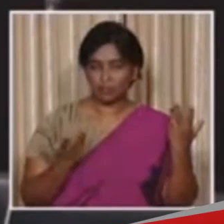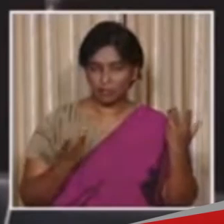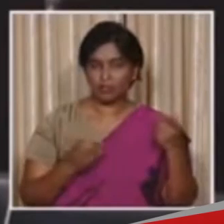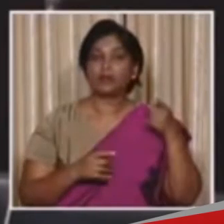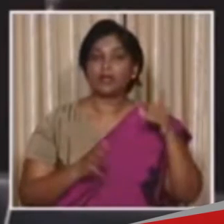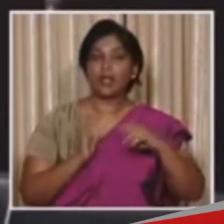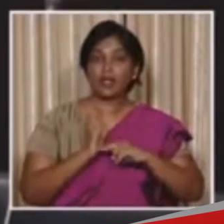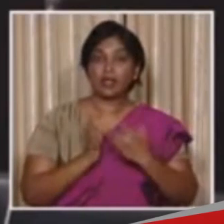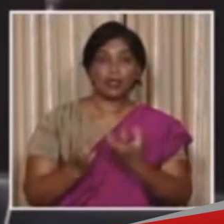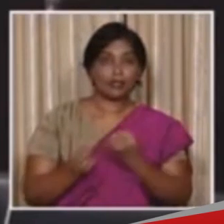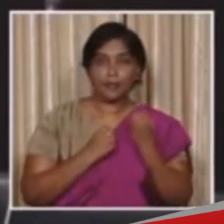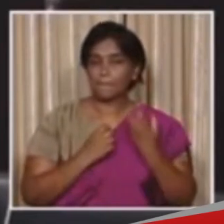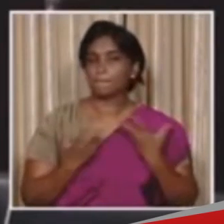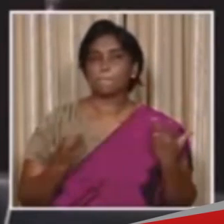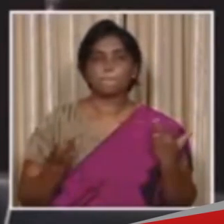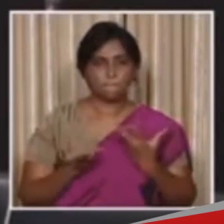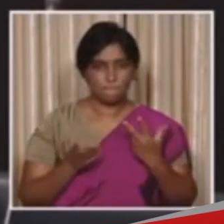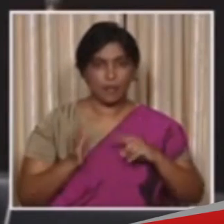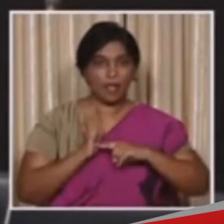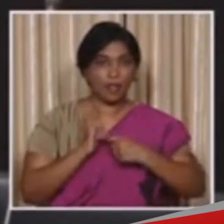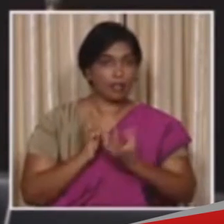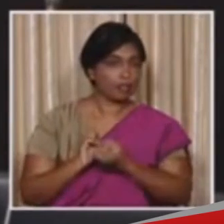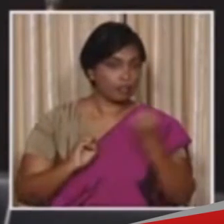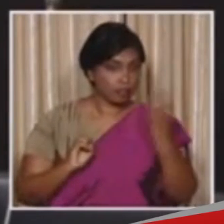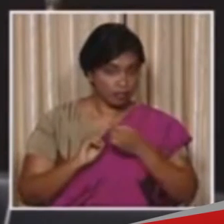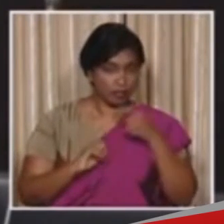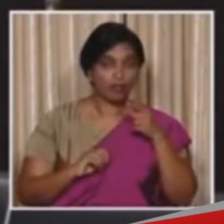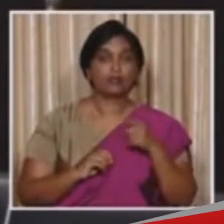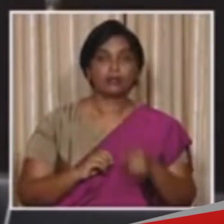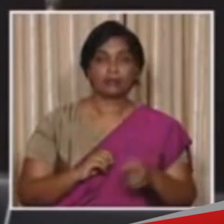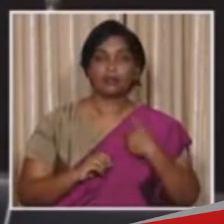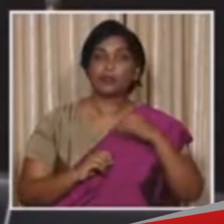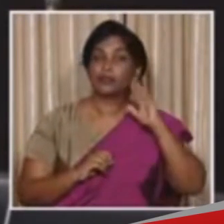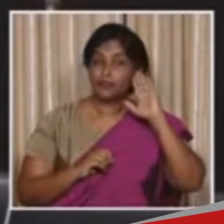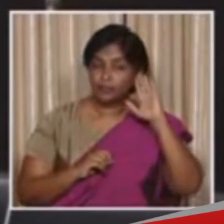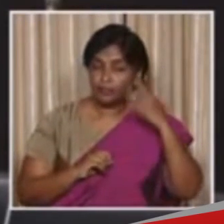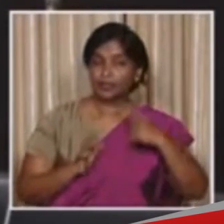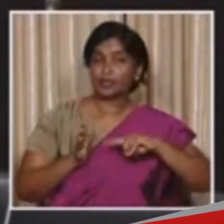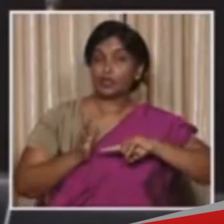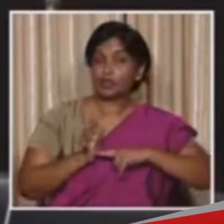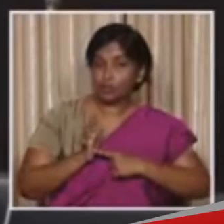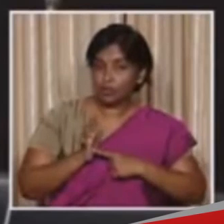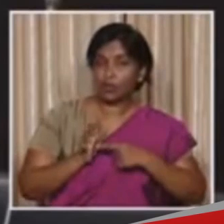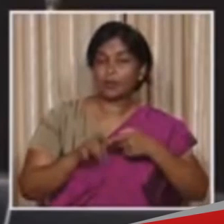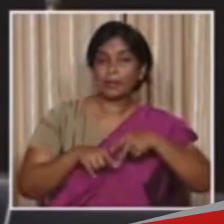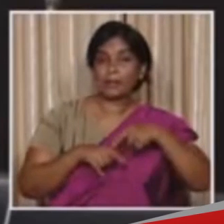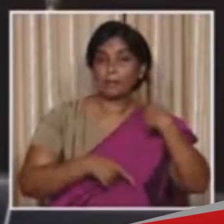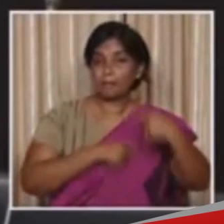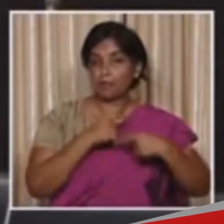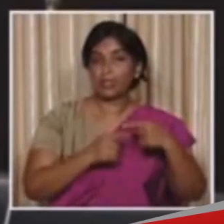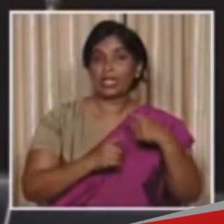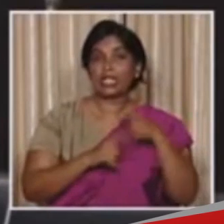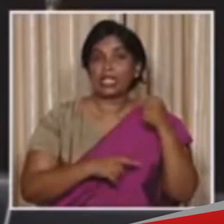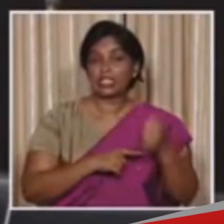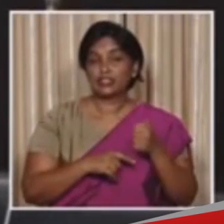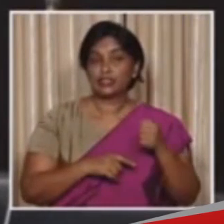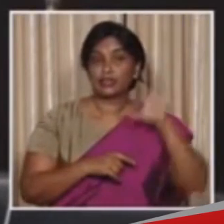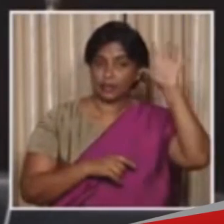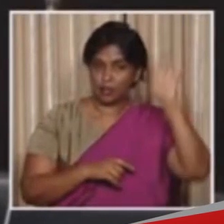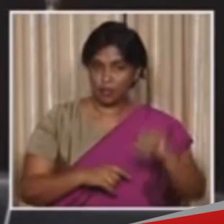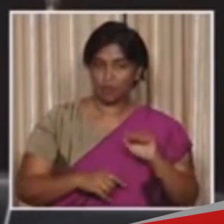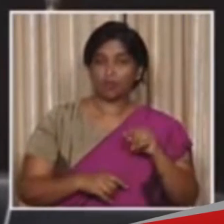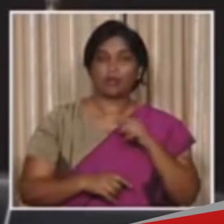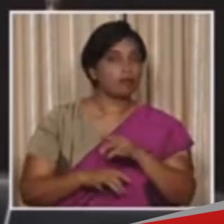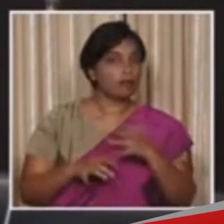එන ගලවන්න බෑ. මොකද ඒ එන ගැලවීම සඳහා විශේෂිත උපකරණ ඒ ඉංජිනේරු සමාගම් විසින් ගේන්න ඕනේ.